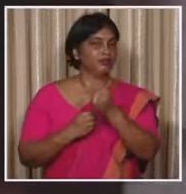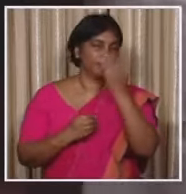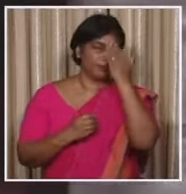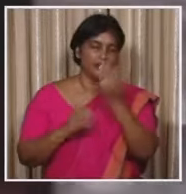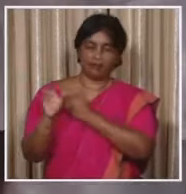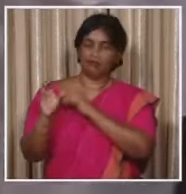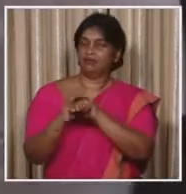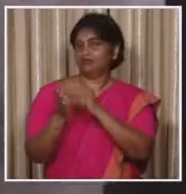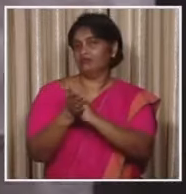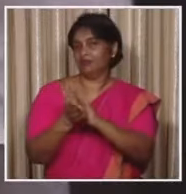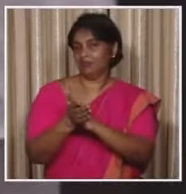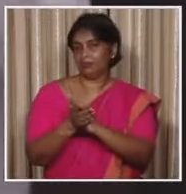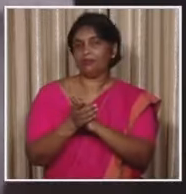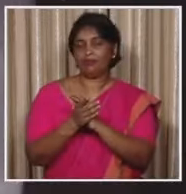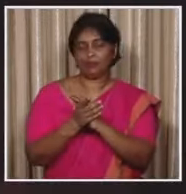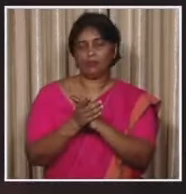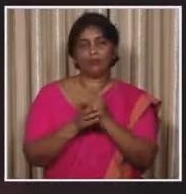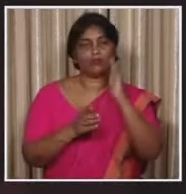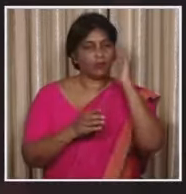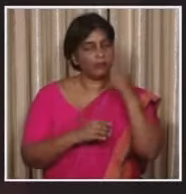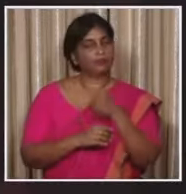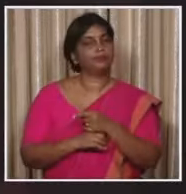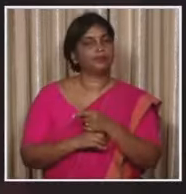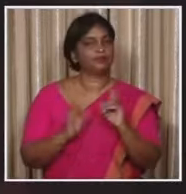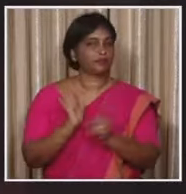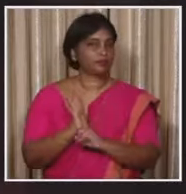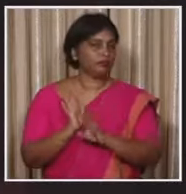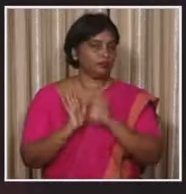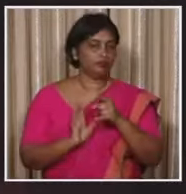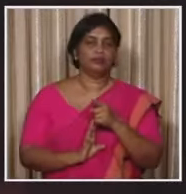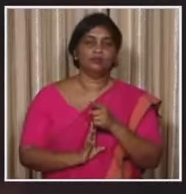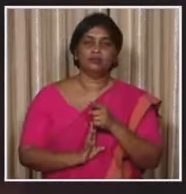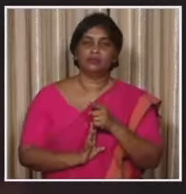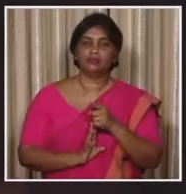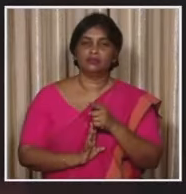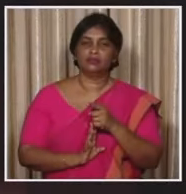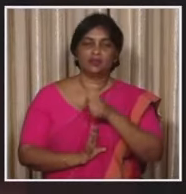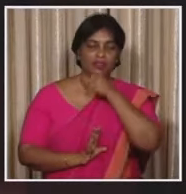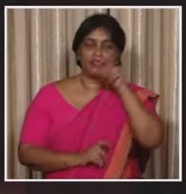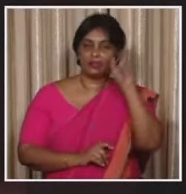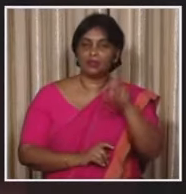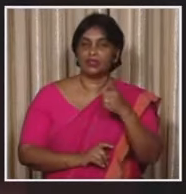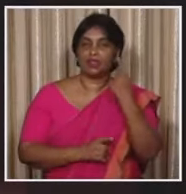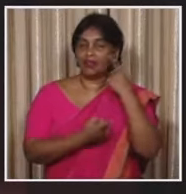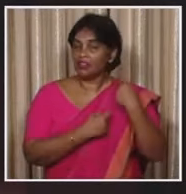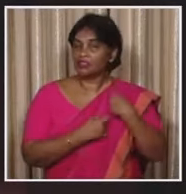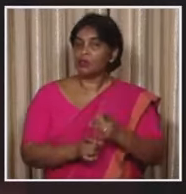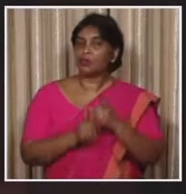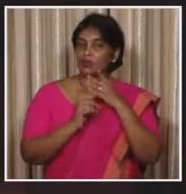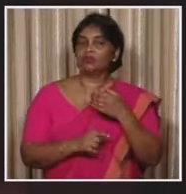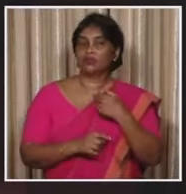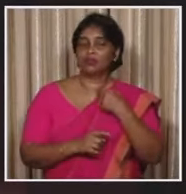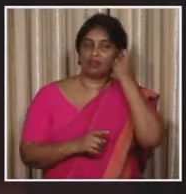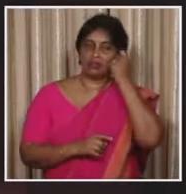කාරුණිකව මැදිහත් වෙන්න විශේෂයෙන්ම ලක්ෂ සංඛ්‍යාත ජේෂ්ඨ පුරවැසියන්ගේ ඉල්ලීම අනුව තමයි මම